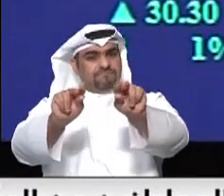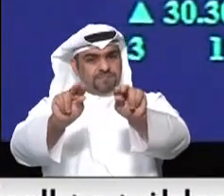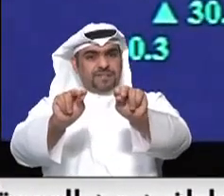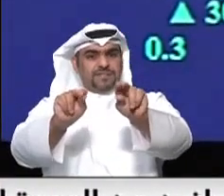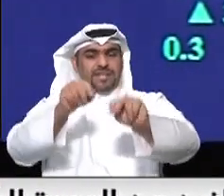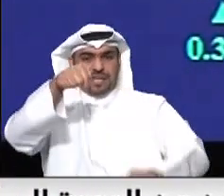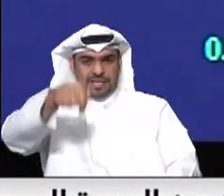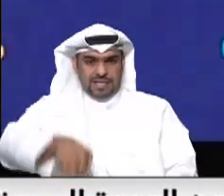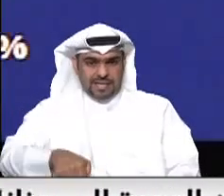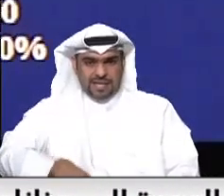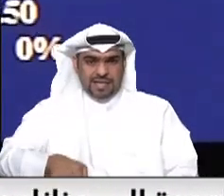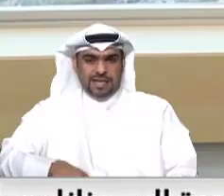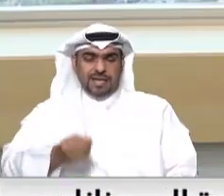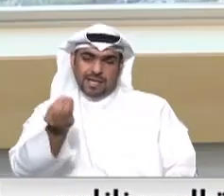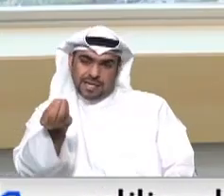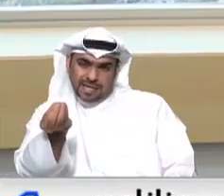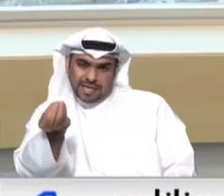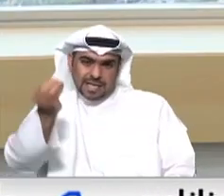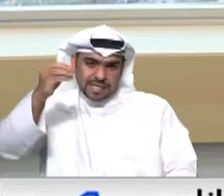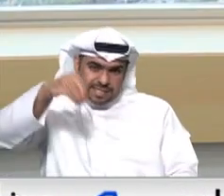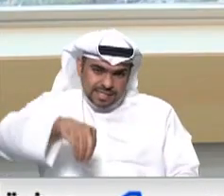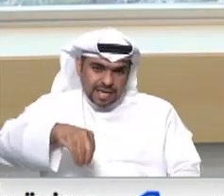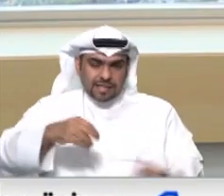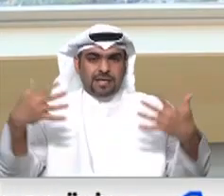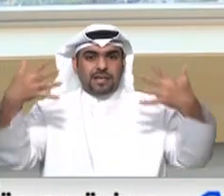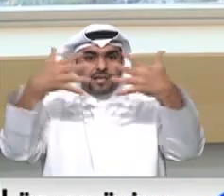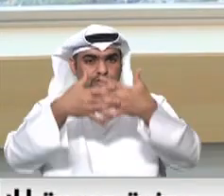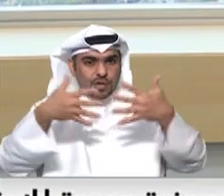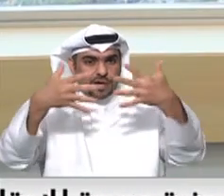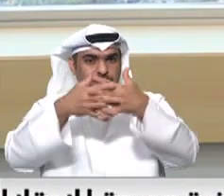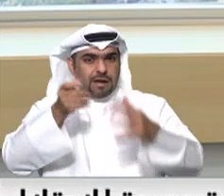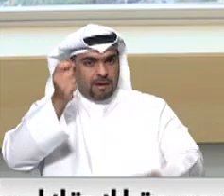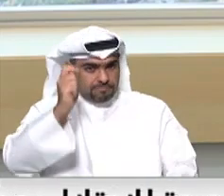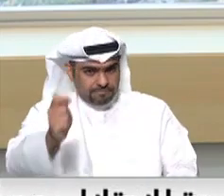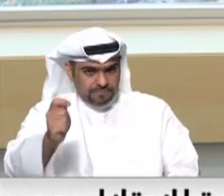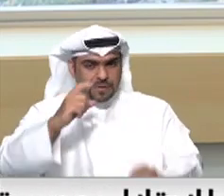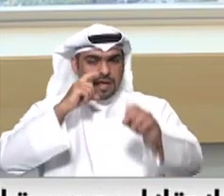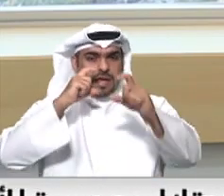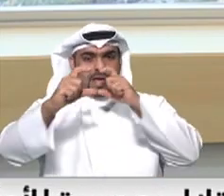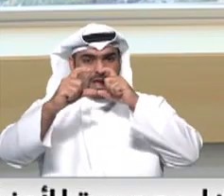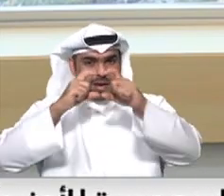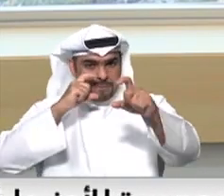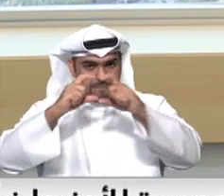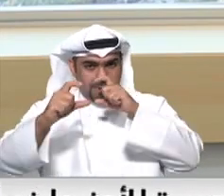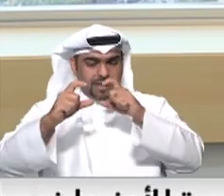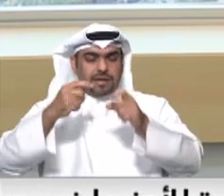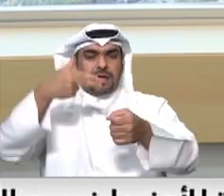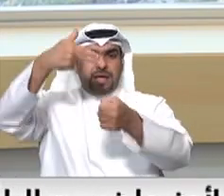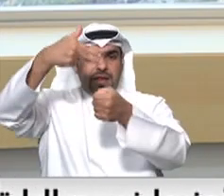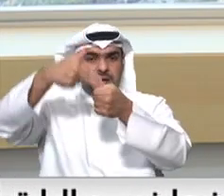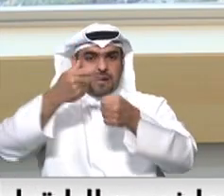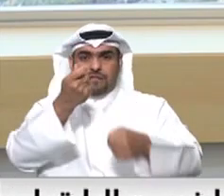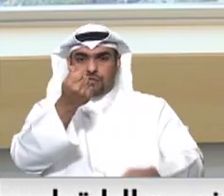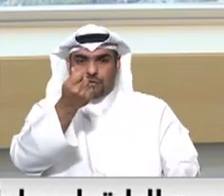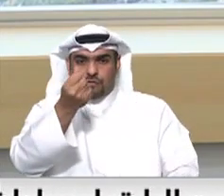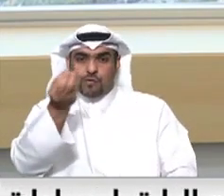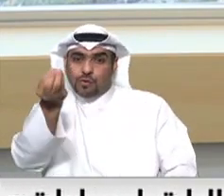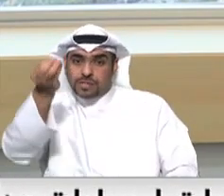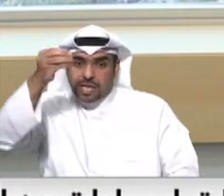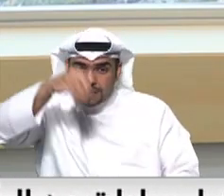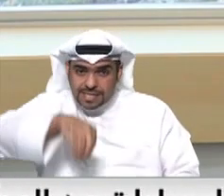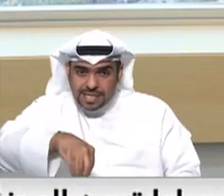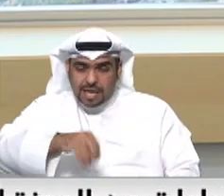الإيجابية للشركات والبنوك المدرجة، أيضا ارتفاع أسعار النفط ومحافظته على